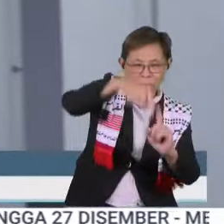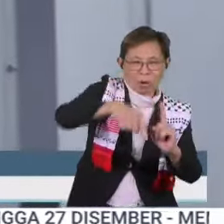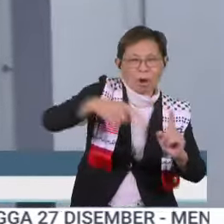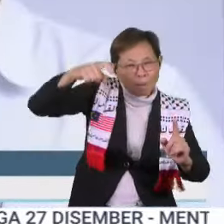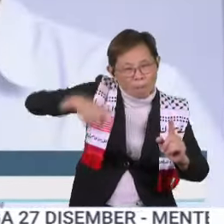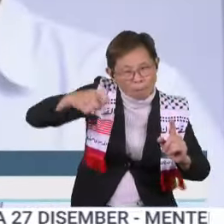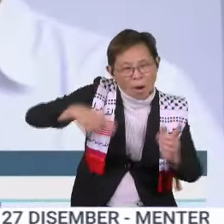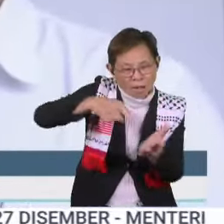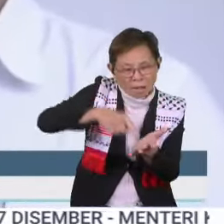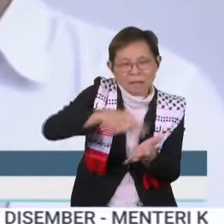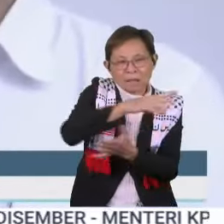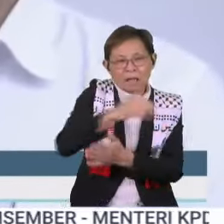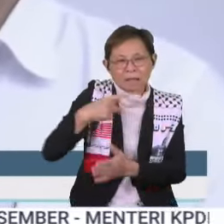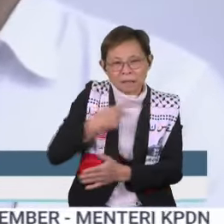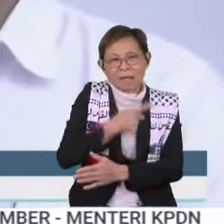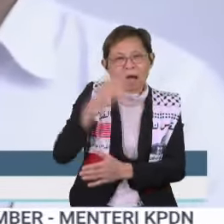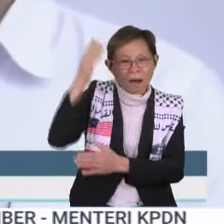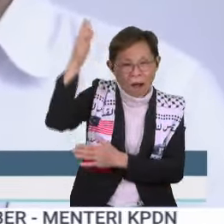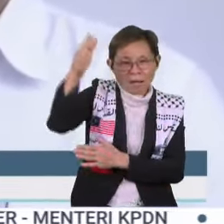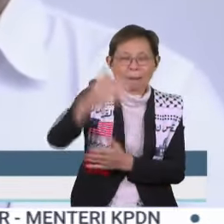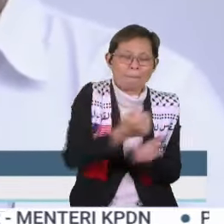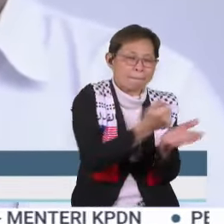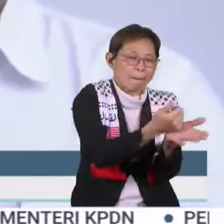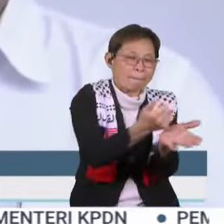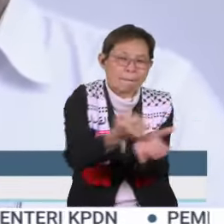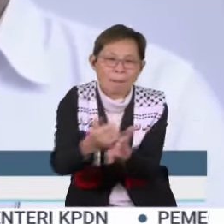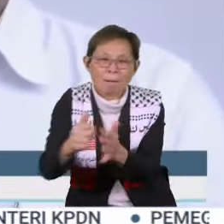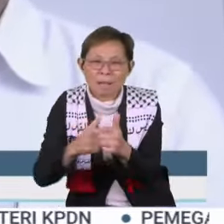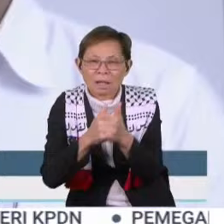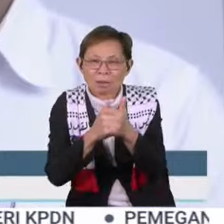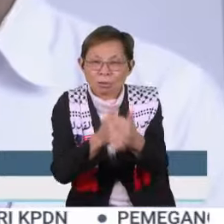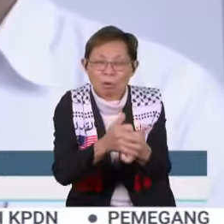berkeperluan ini dan kita akan memberi bantuan mengikut